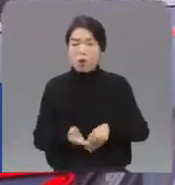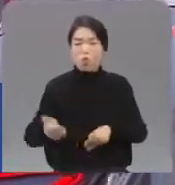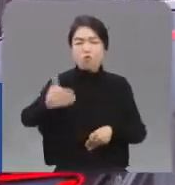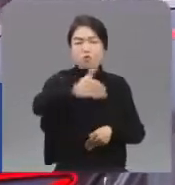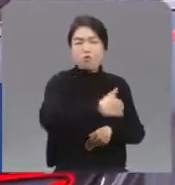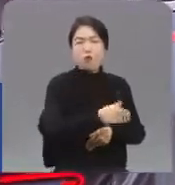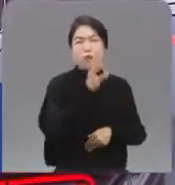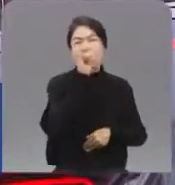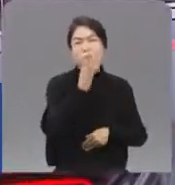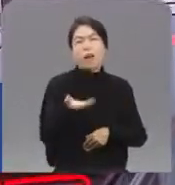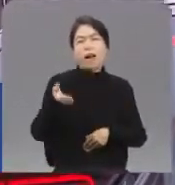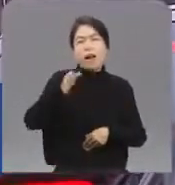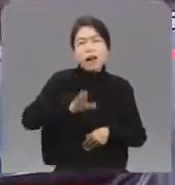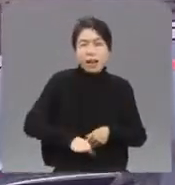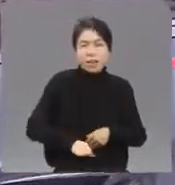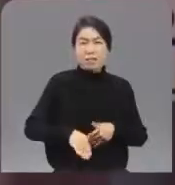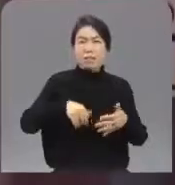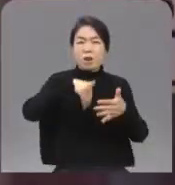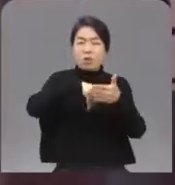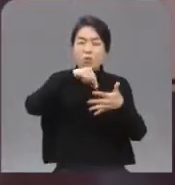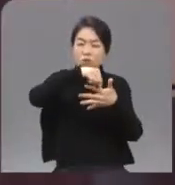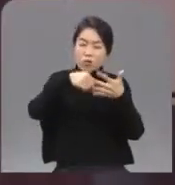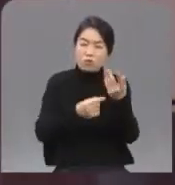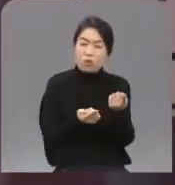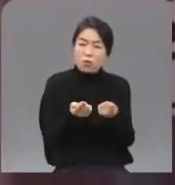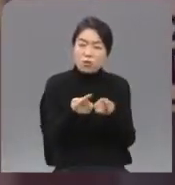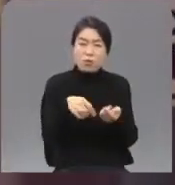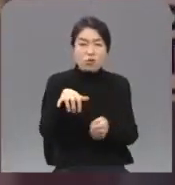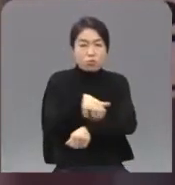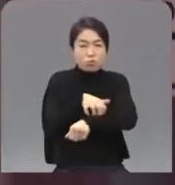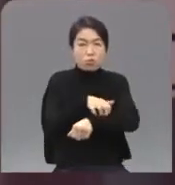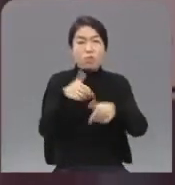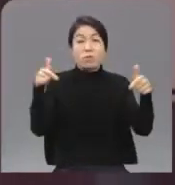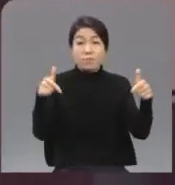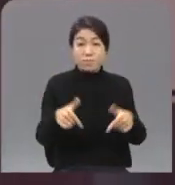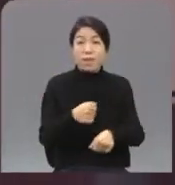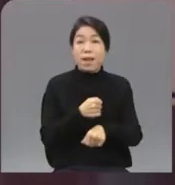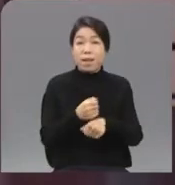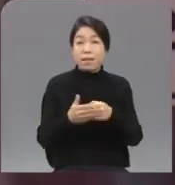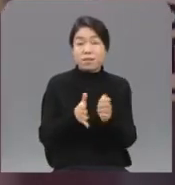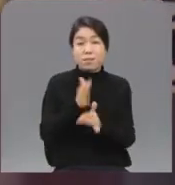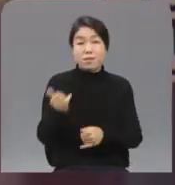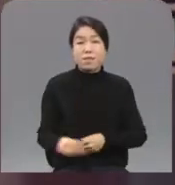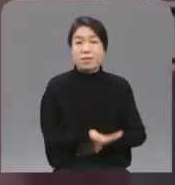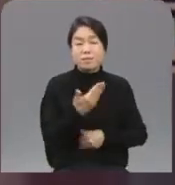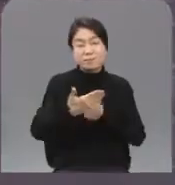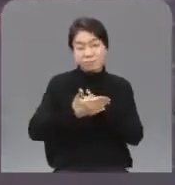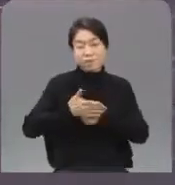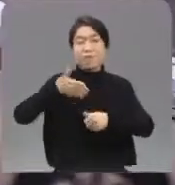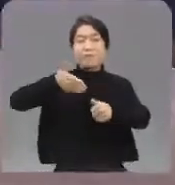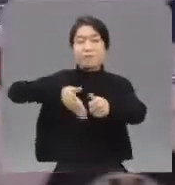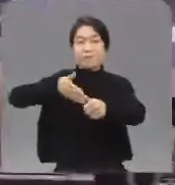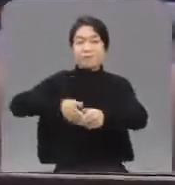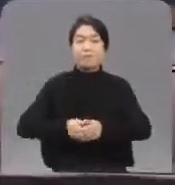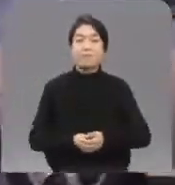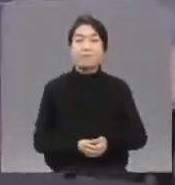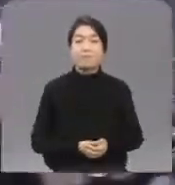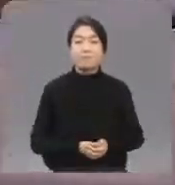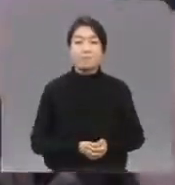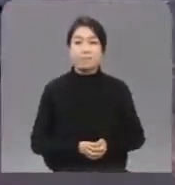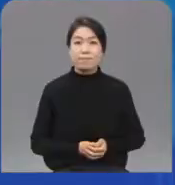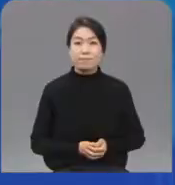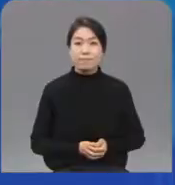어렵지만 공사 순서 등을 조율해서 불편을 최소화하겠다며 시민들의 협조를 당부했습니다